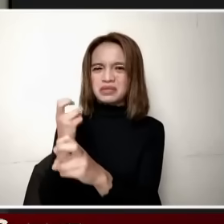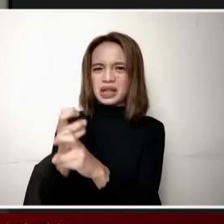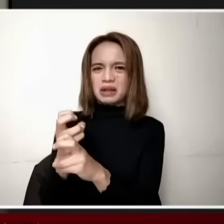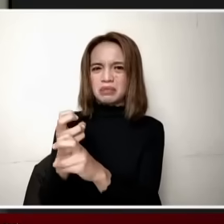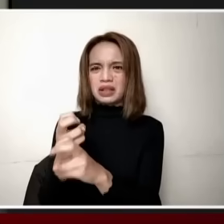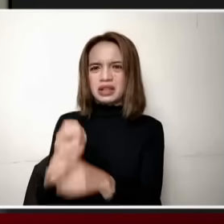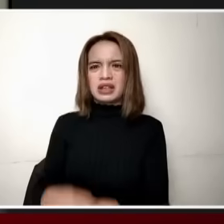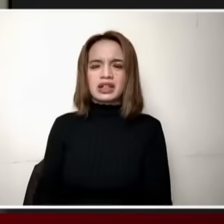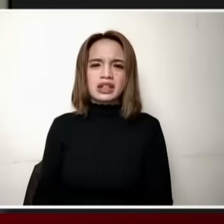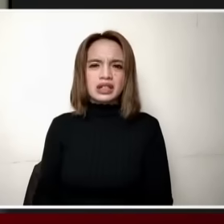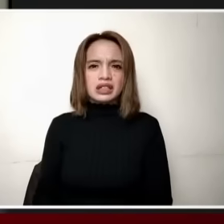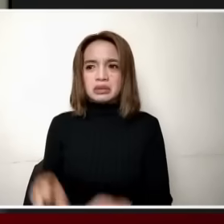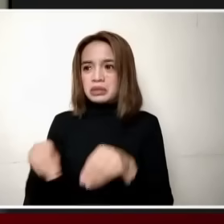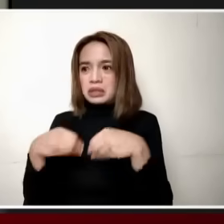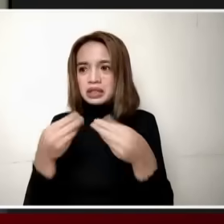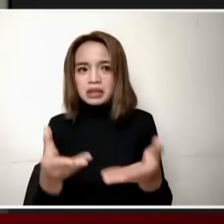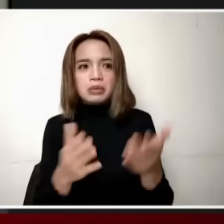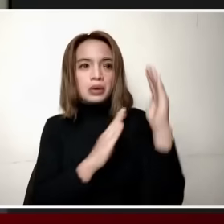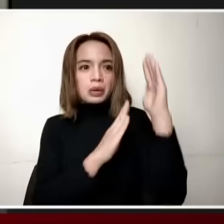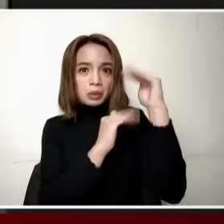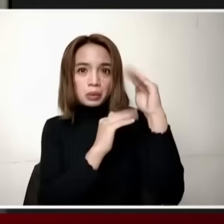mga manggagawa, yung mga